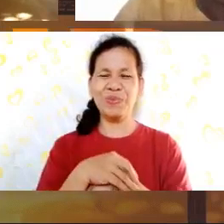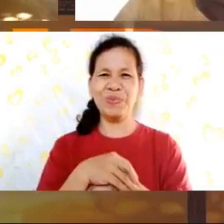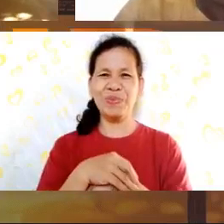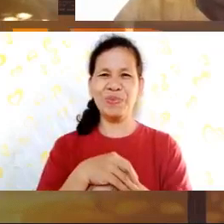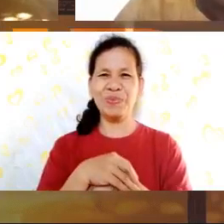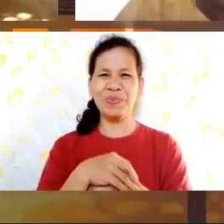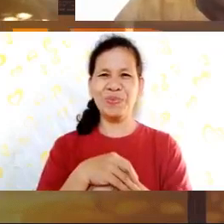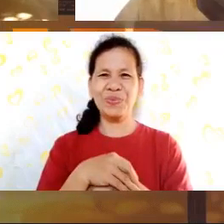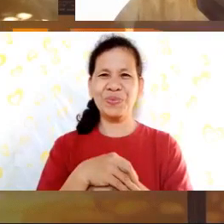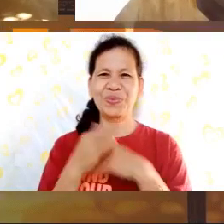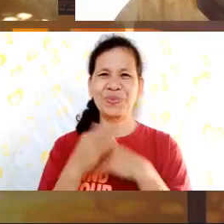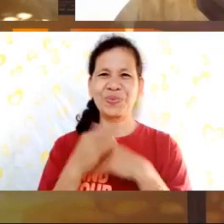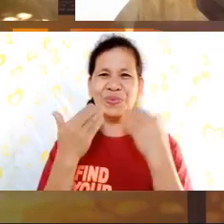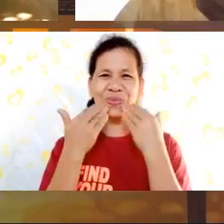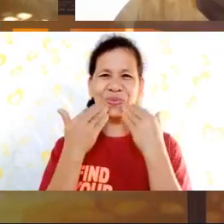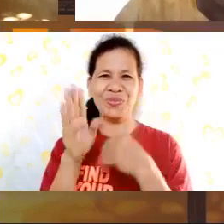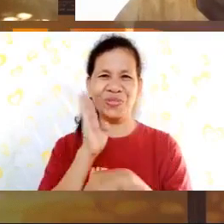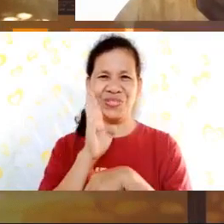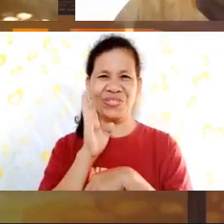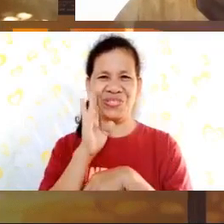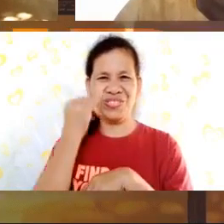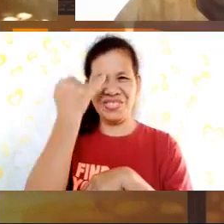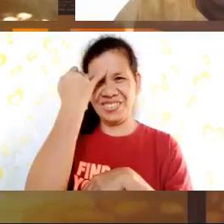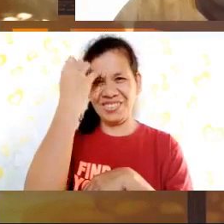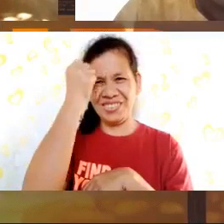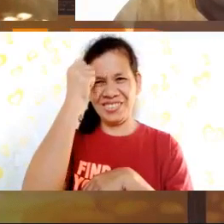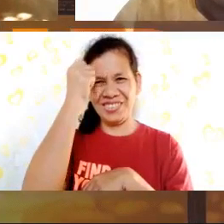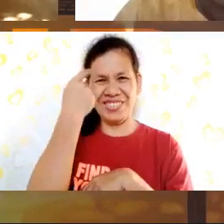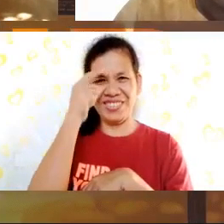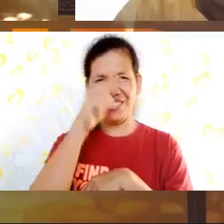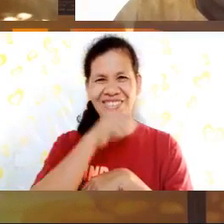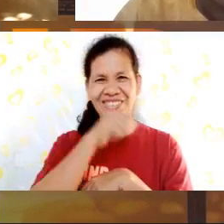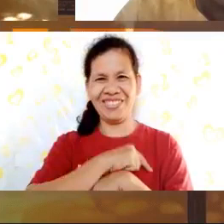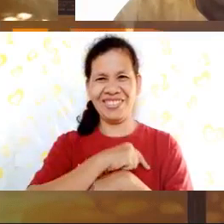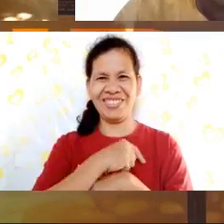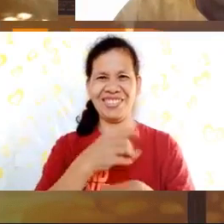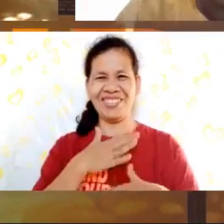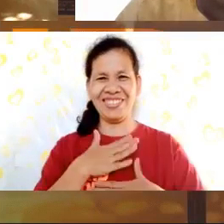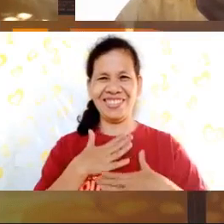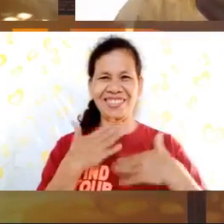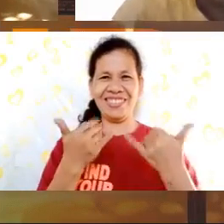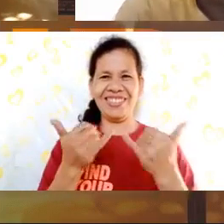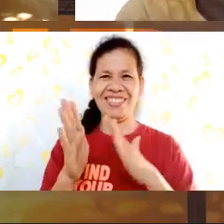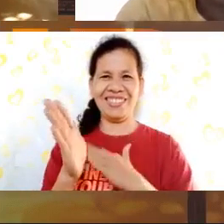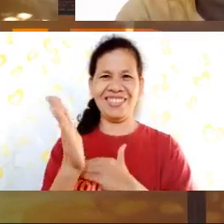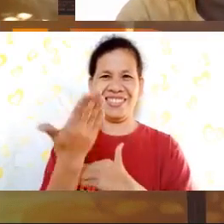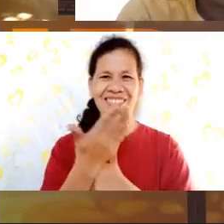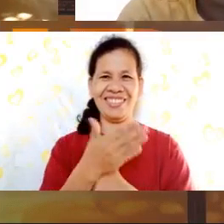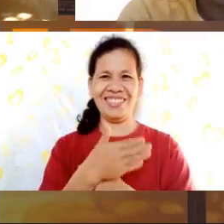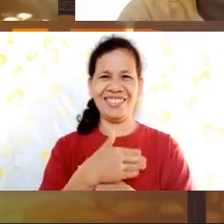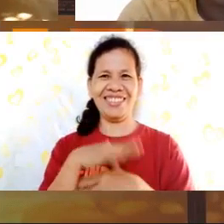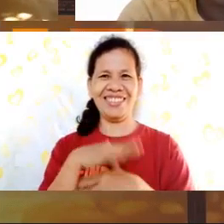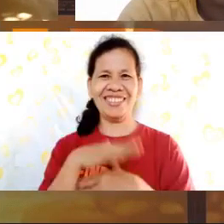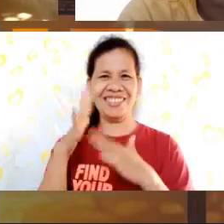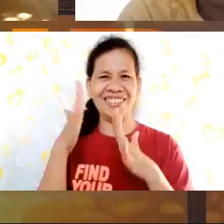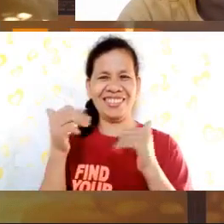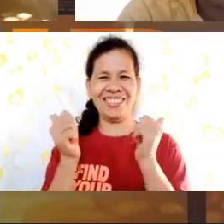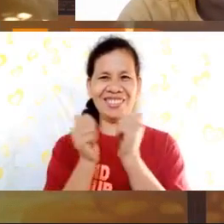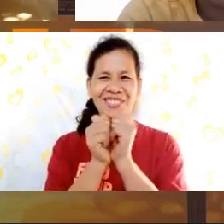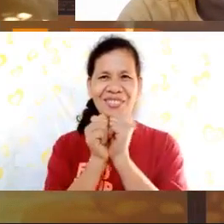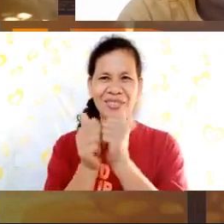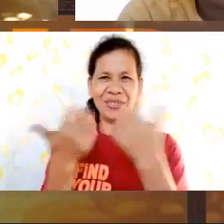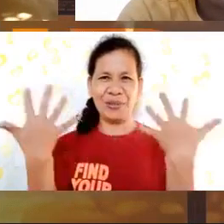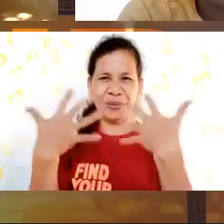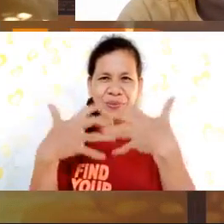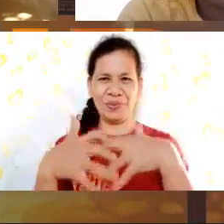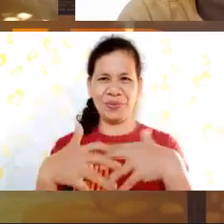Okay, thank you so much, Brother Joseph. Sa iyo namang presensya ngayong umaga. Sana'y kay laging maka-join dito sa